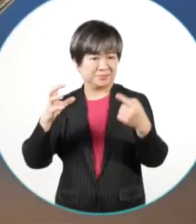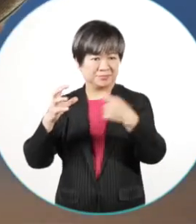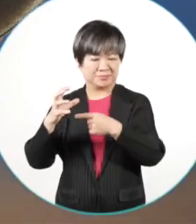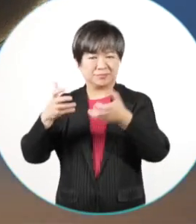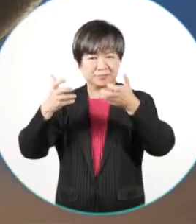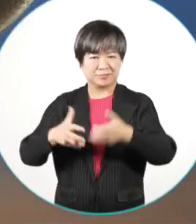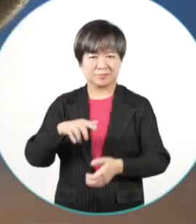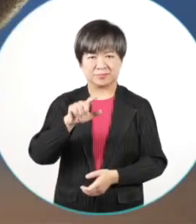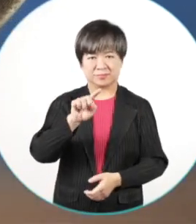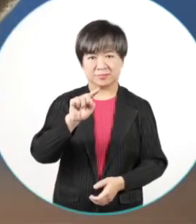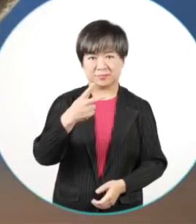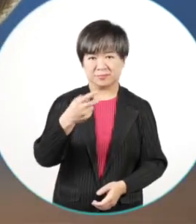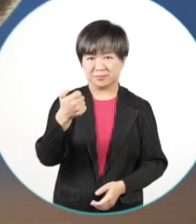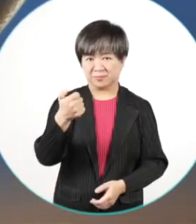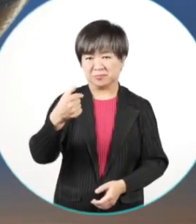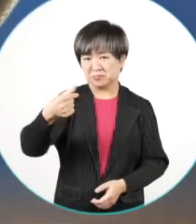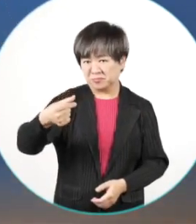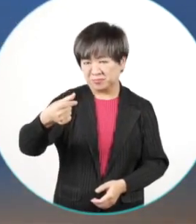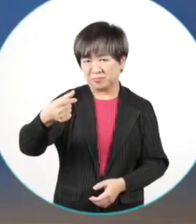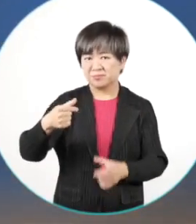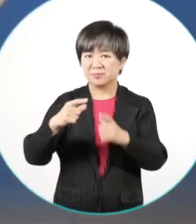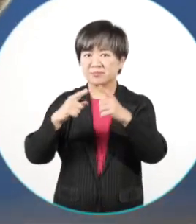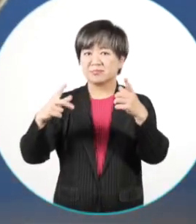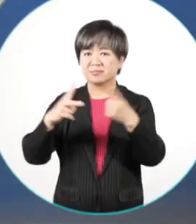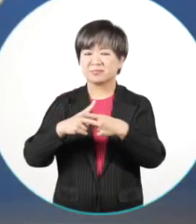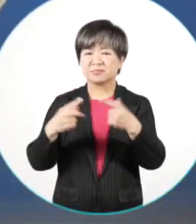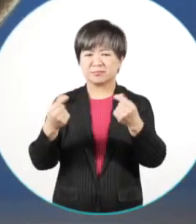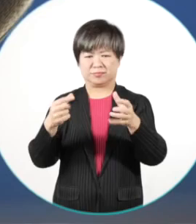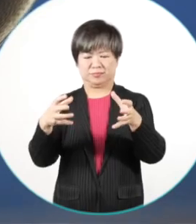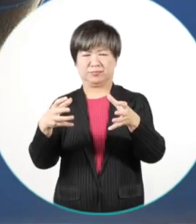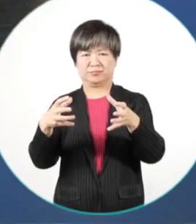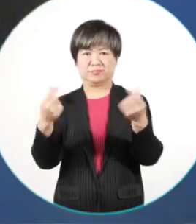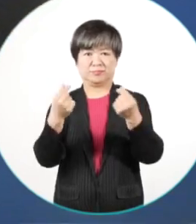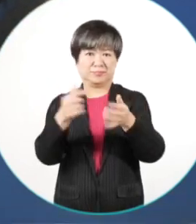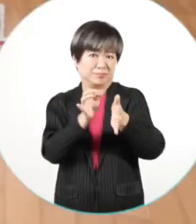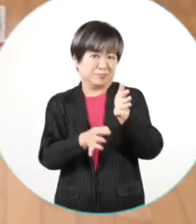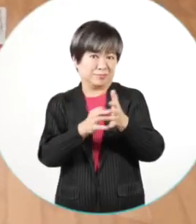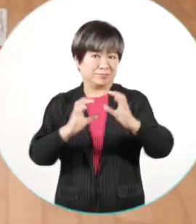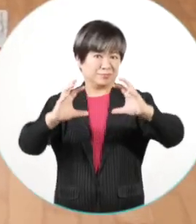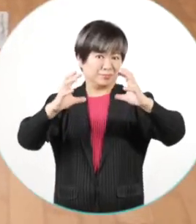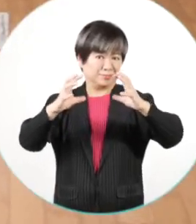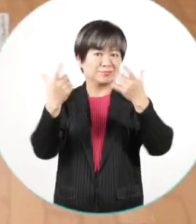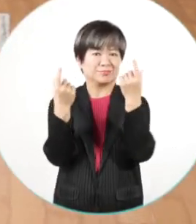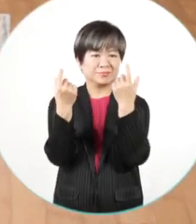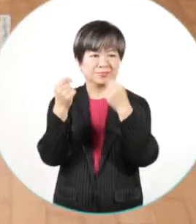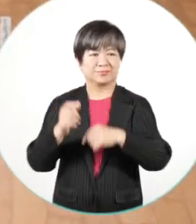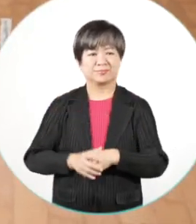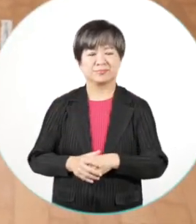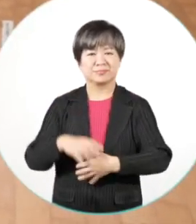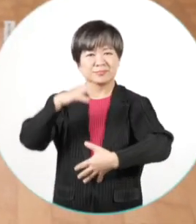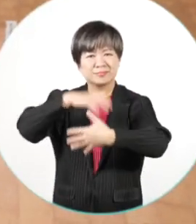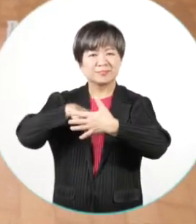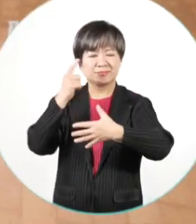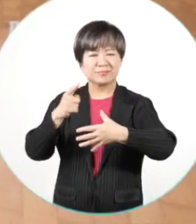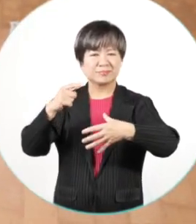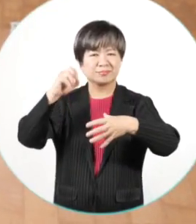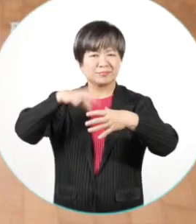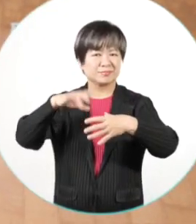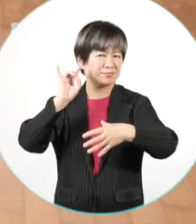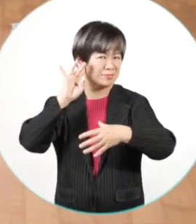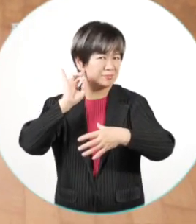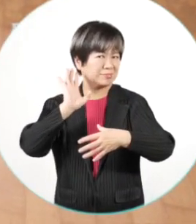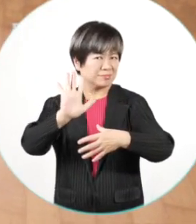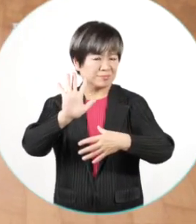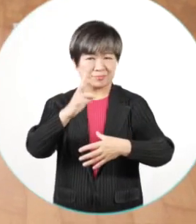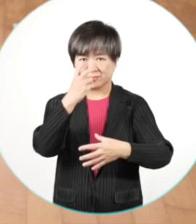重1250公克，大小呢跟篮球差不多。也别于盲人棒球内部装置蜂鸣器，盲